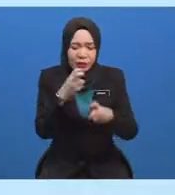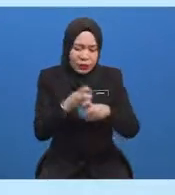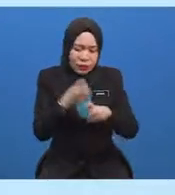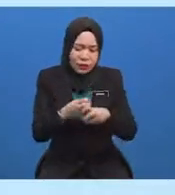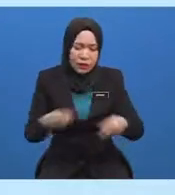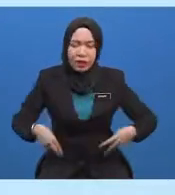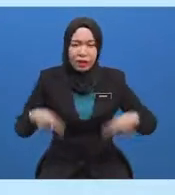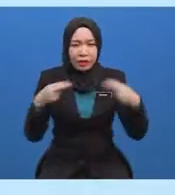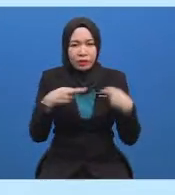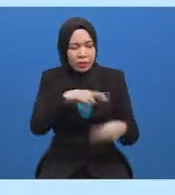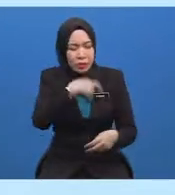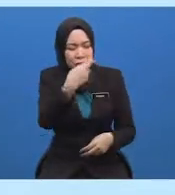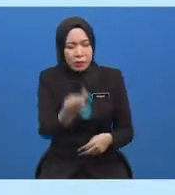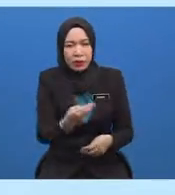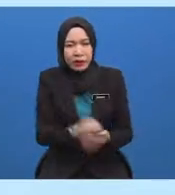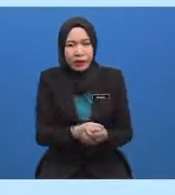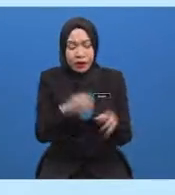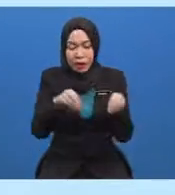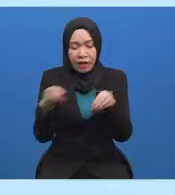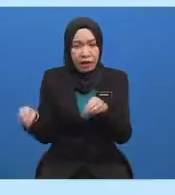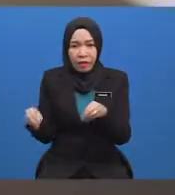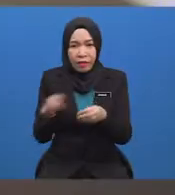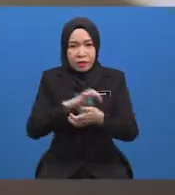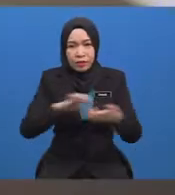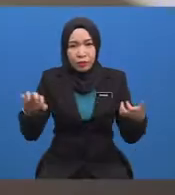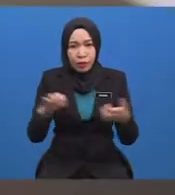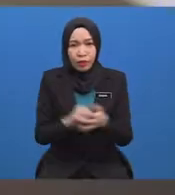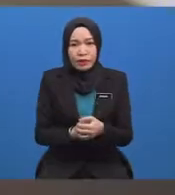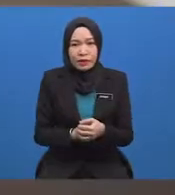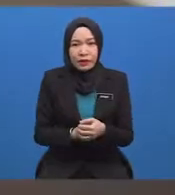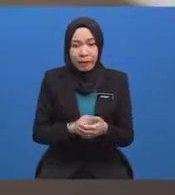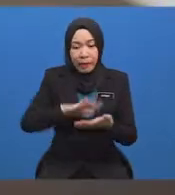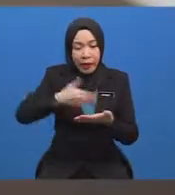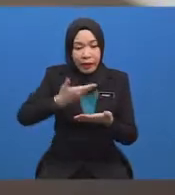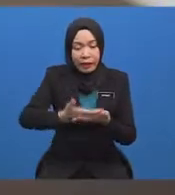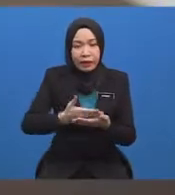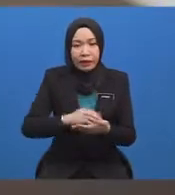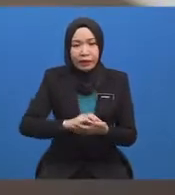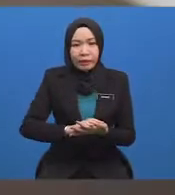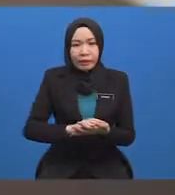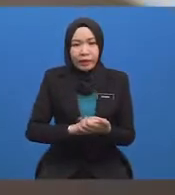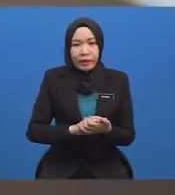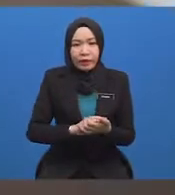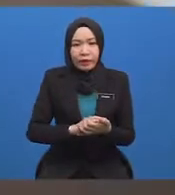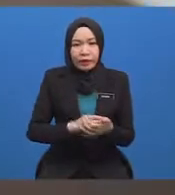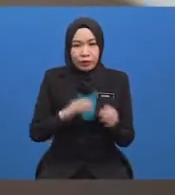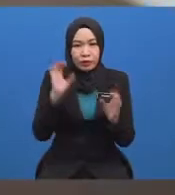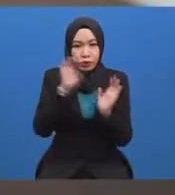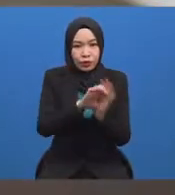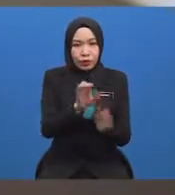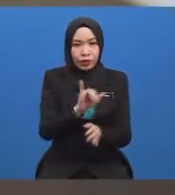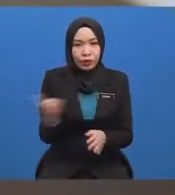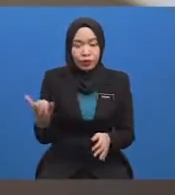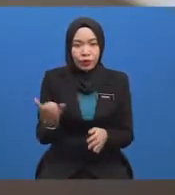kerosakan kepada tanaman contohnya banjir lumpur di ringlet dan lembah